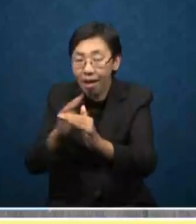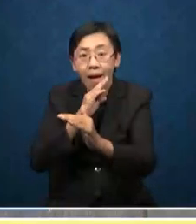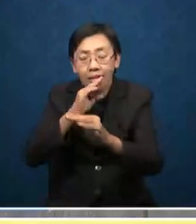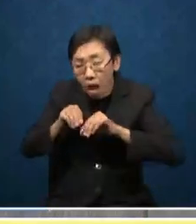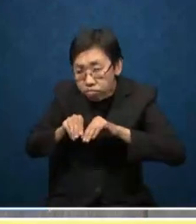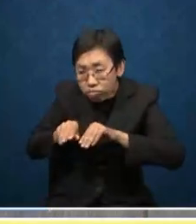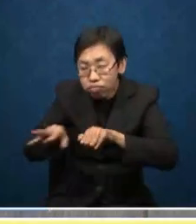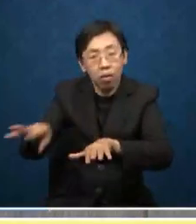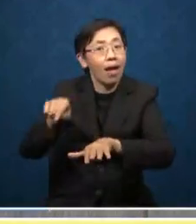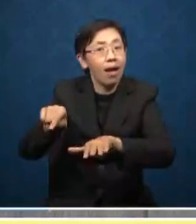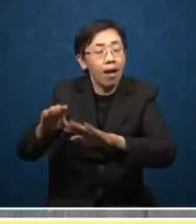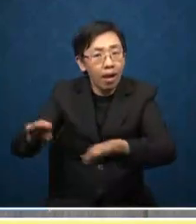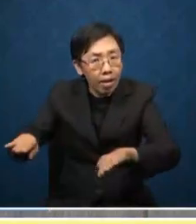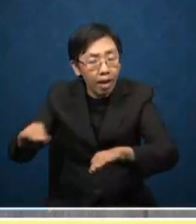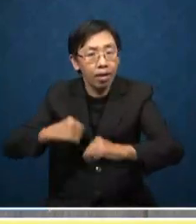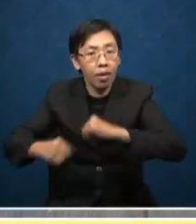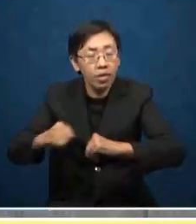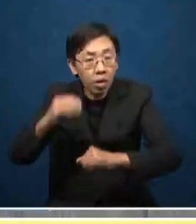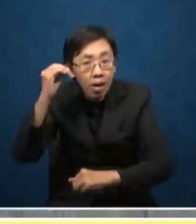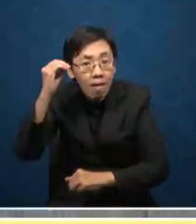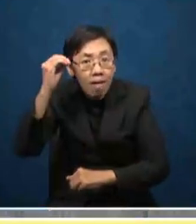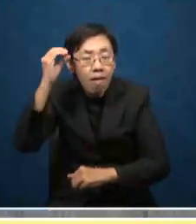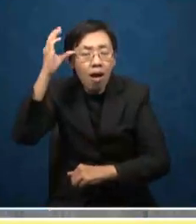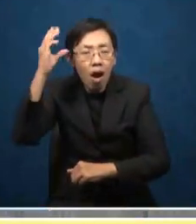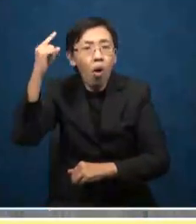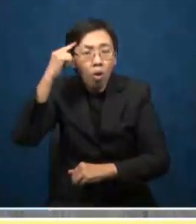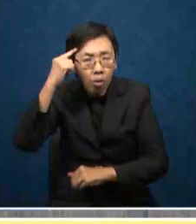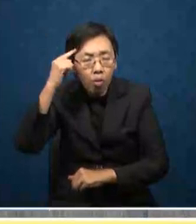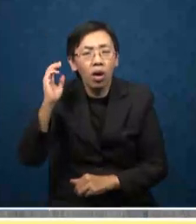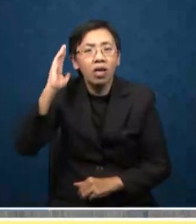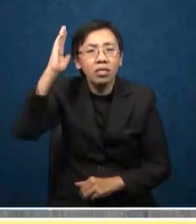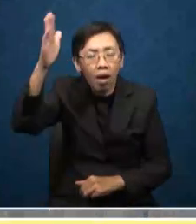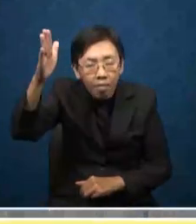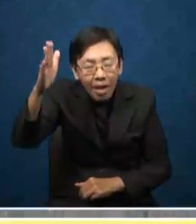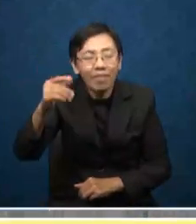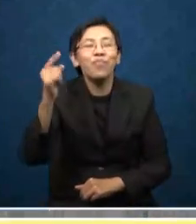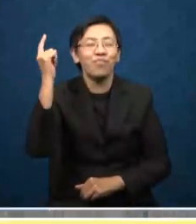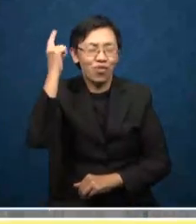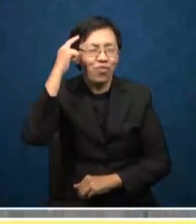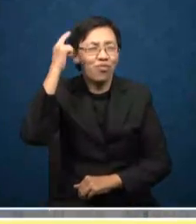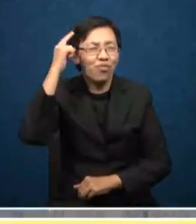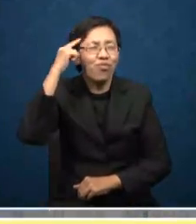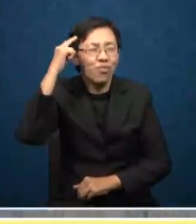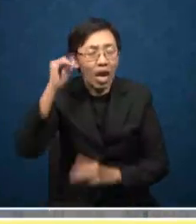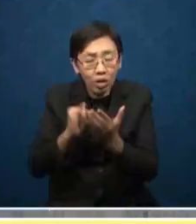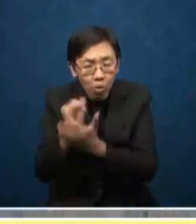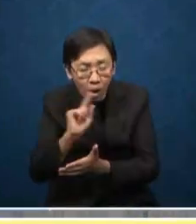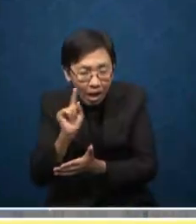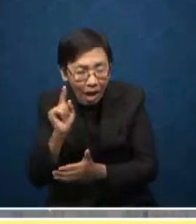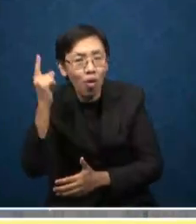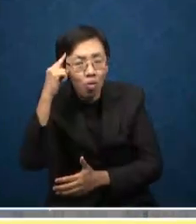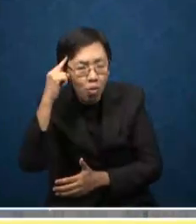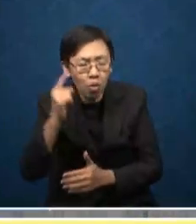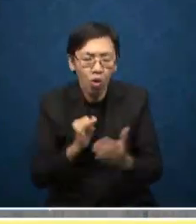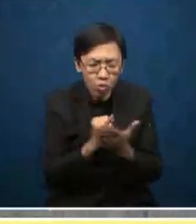ที่จะให้ความรู้เขาตั้งแต่ต้นเขาก็จะได้รับรู้ในสิ่งที่ถูกต้องและในสิ่งที่ไม่